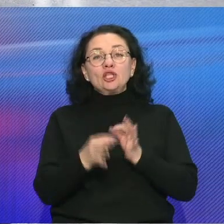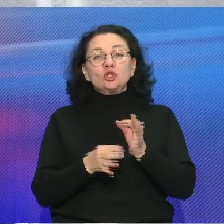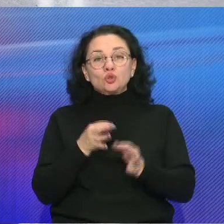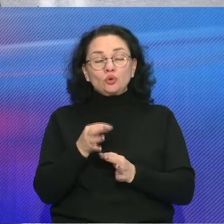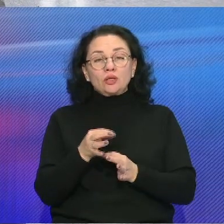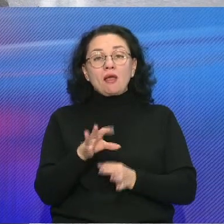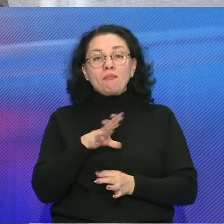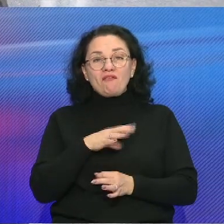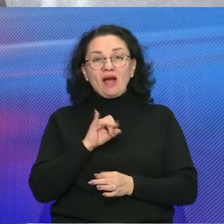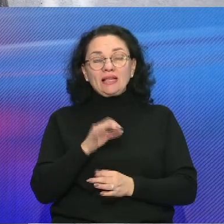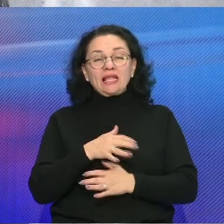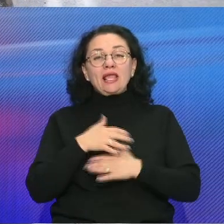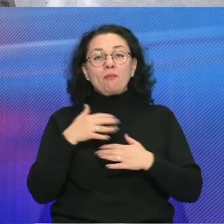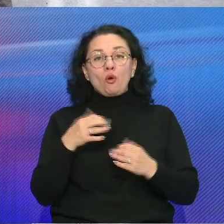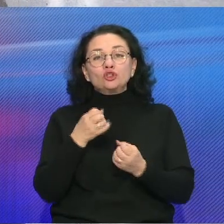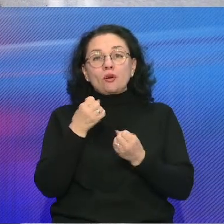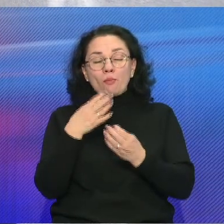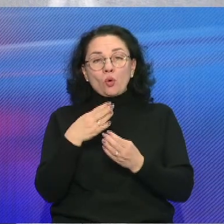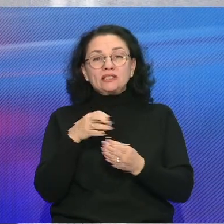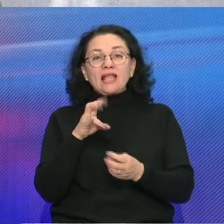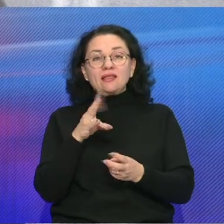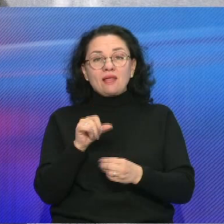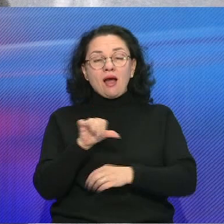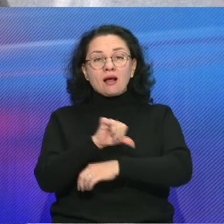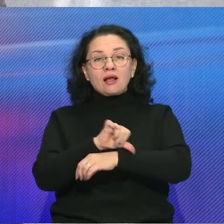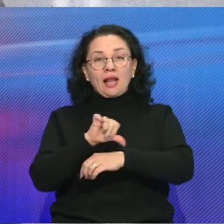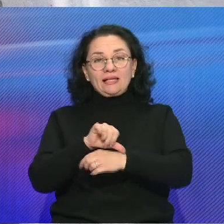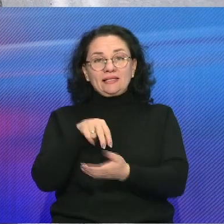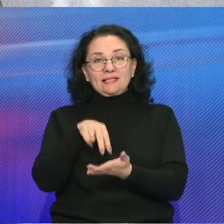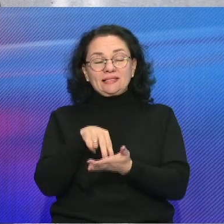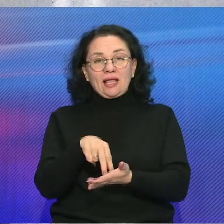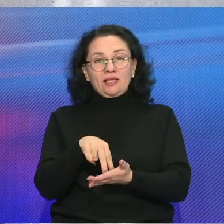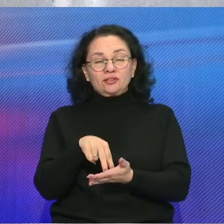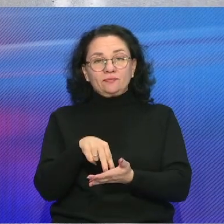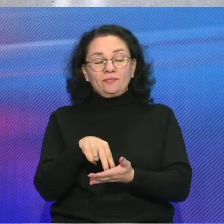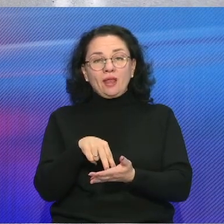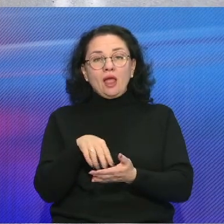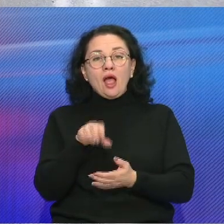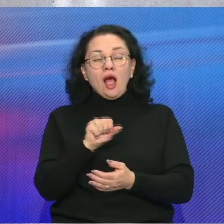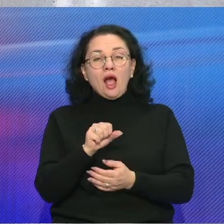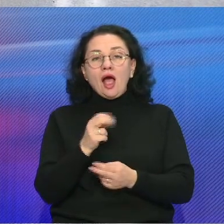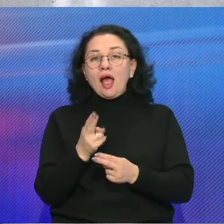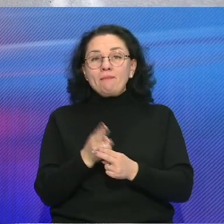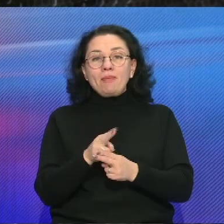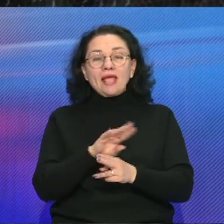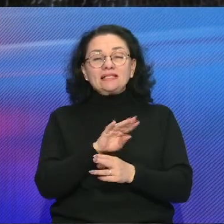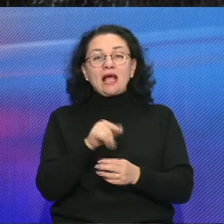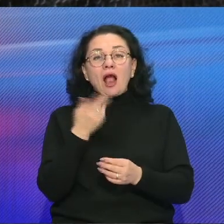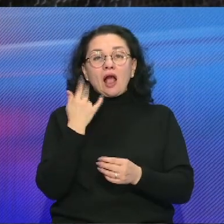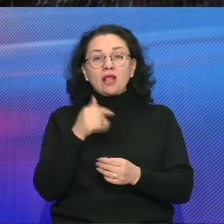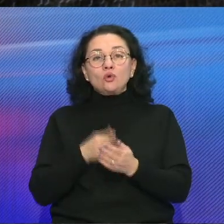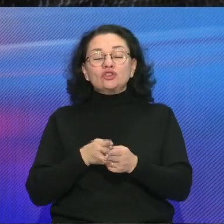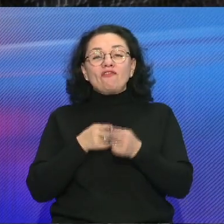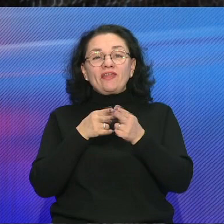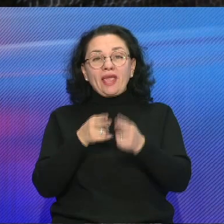больше, в зависимости от пропускной способности, как работает Литва, как они принимают. Но без пропуска я, ребята, вообще не знаю, как они